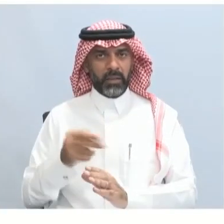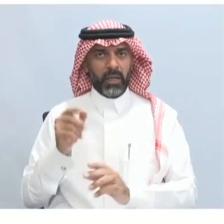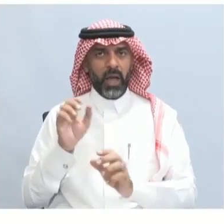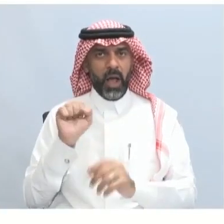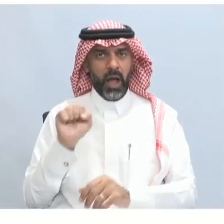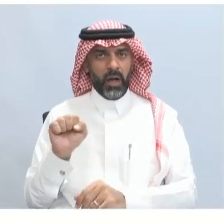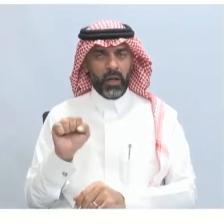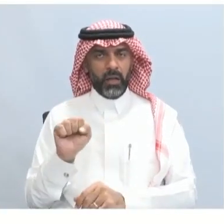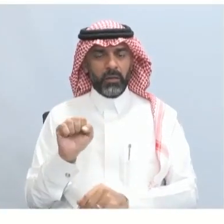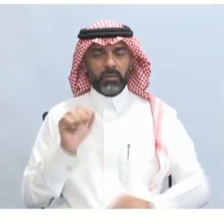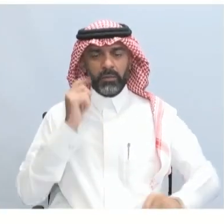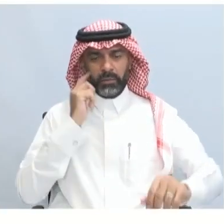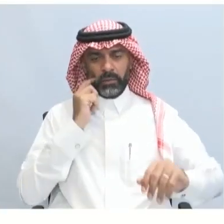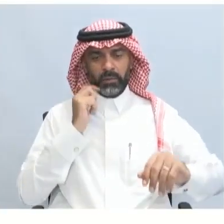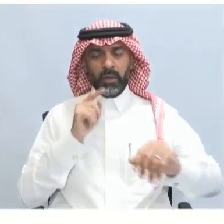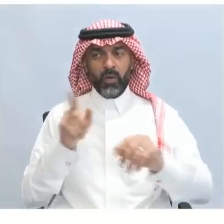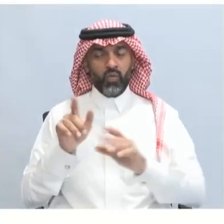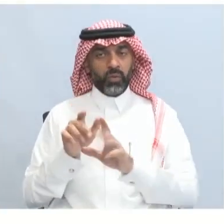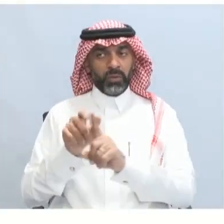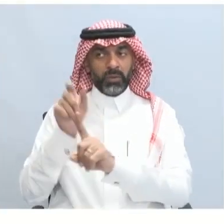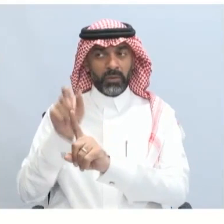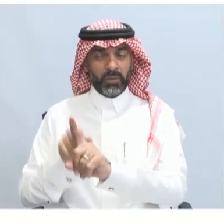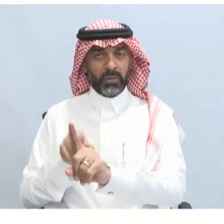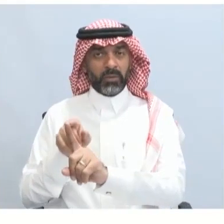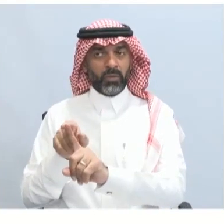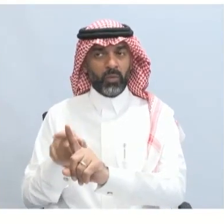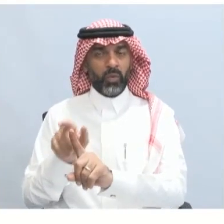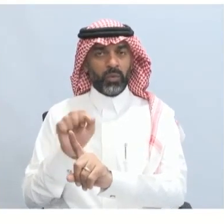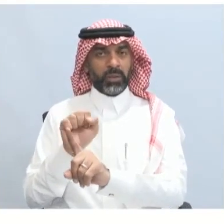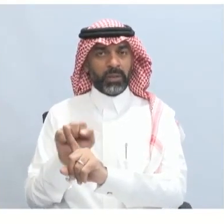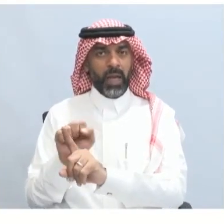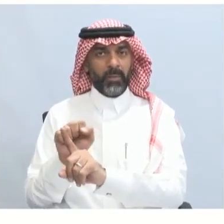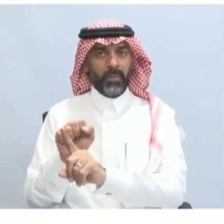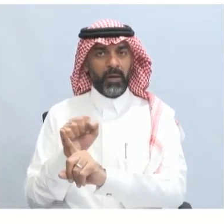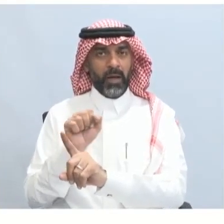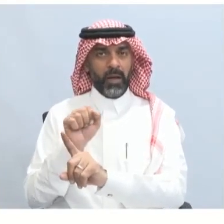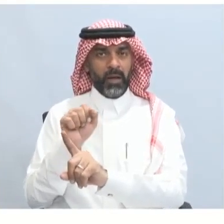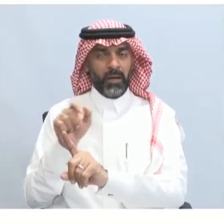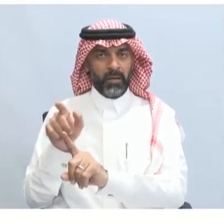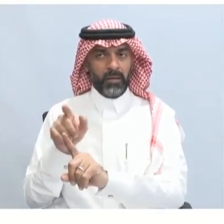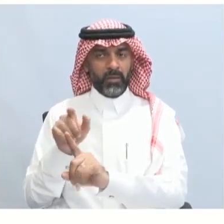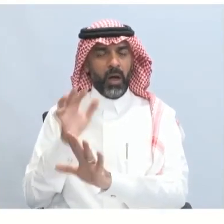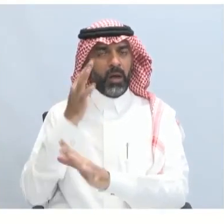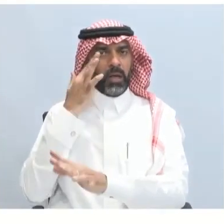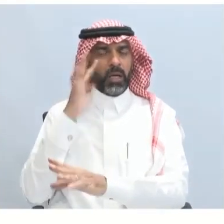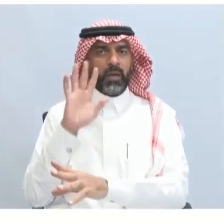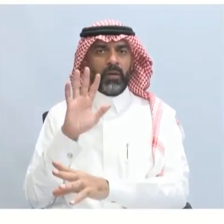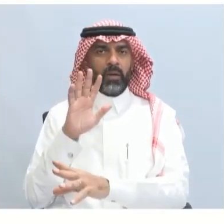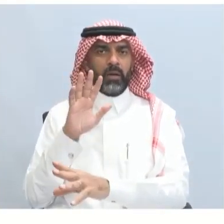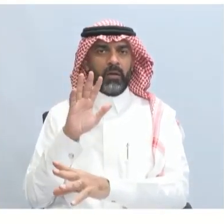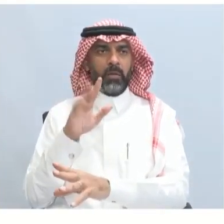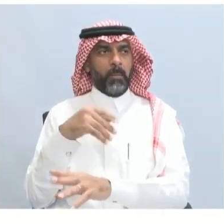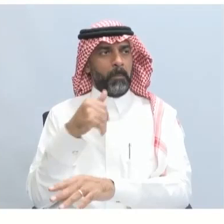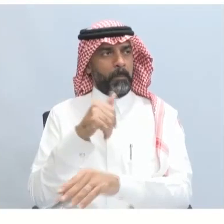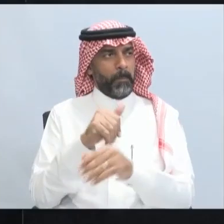فان لصاحب هذا الحق وهو الانتاج الفكري له ان يستغله اما ببيعه او هبته او